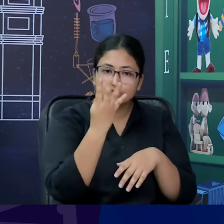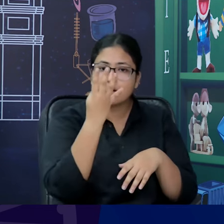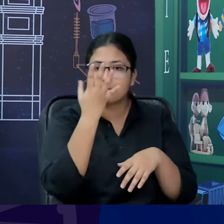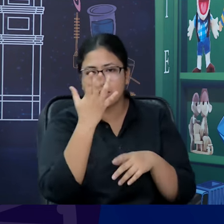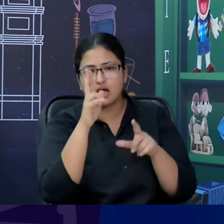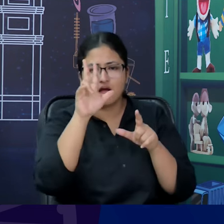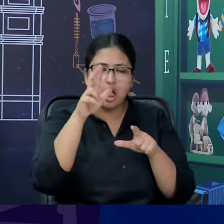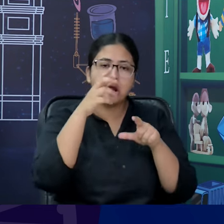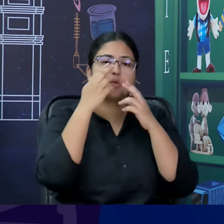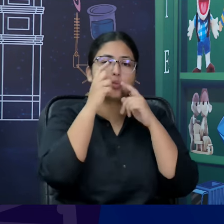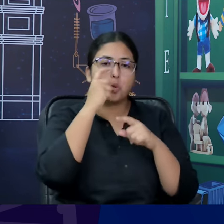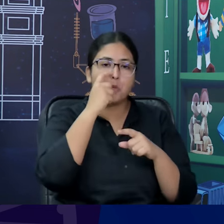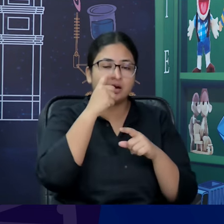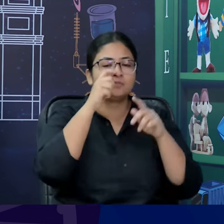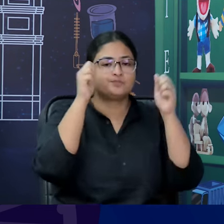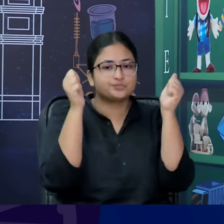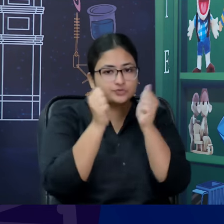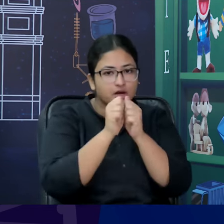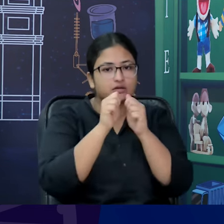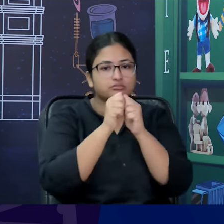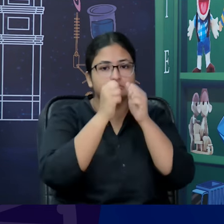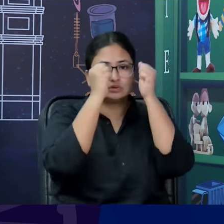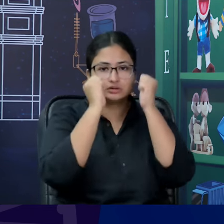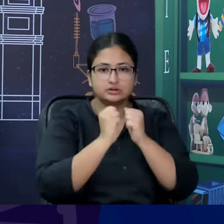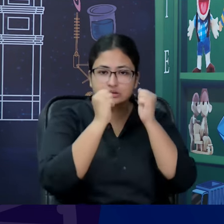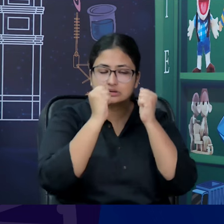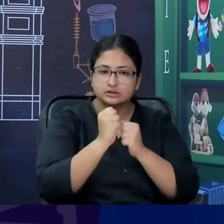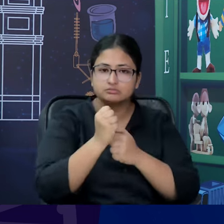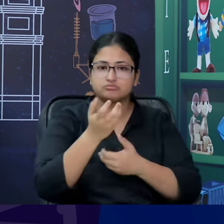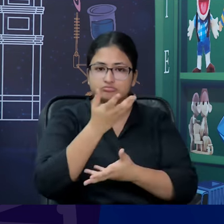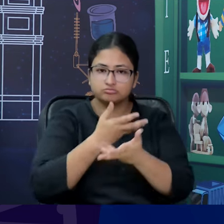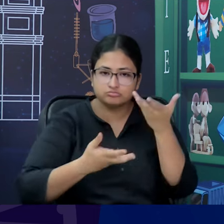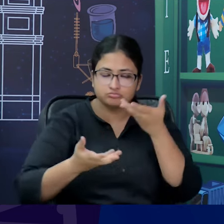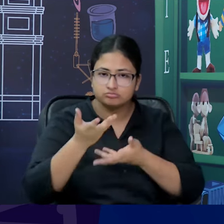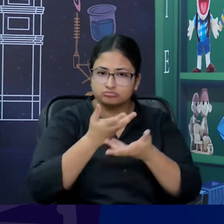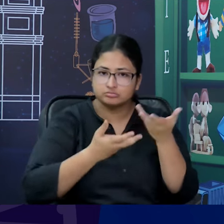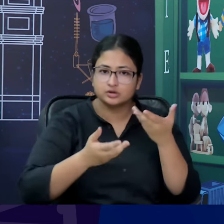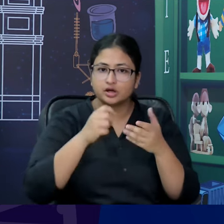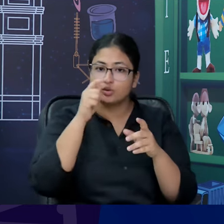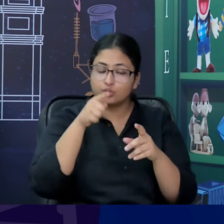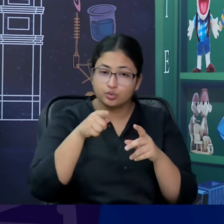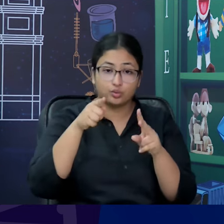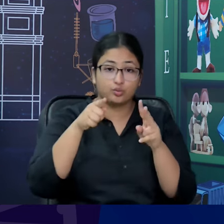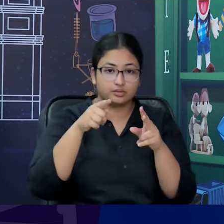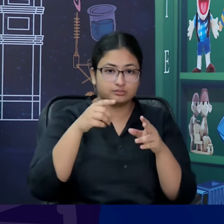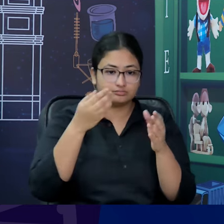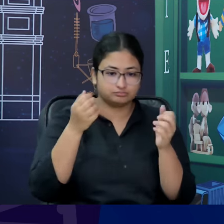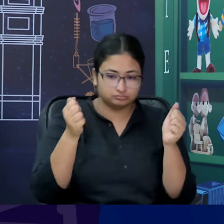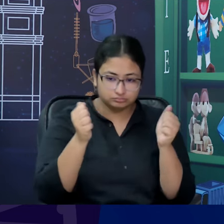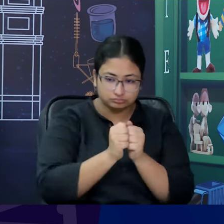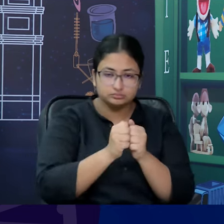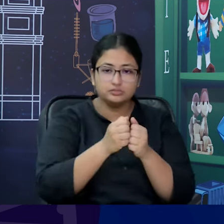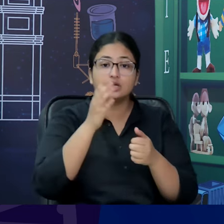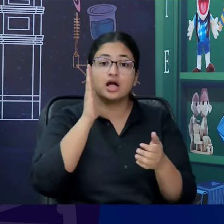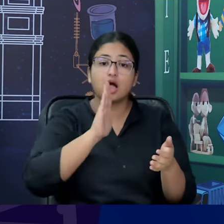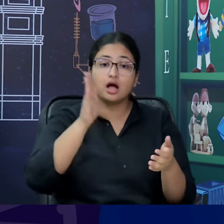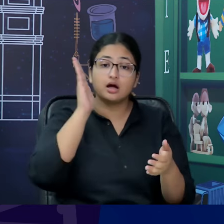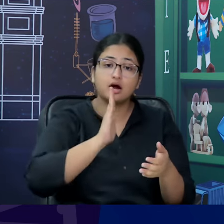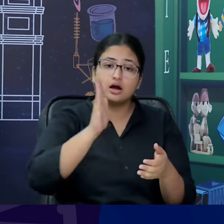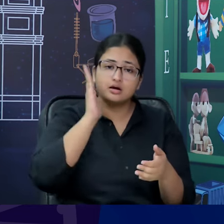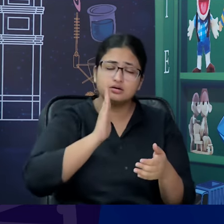बैठकर जब उस पर्व से संबंधित या उस उत्सव से संबंधित या उस कारण से संबंधित जब गीत गाती हैं तो